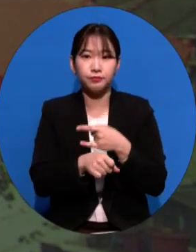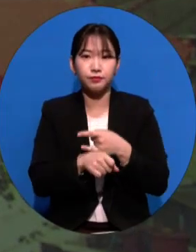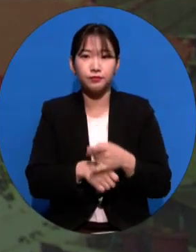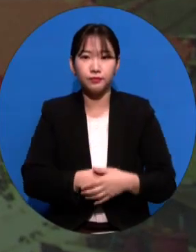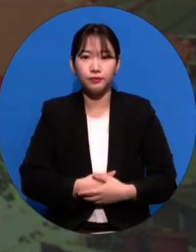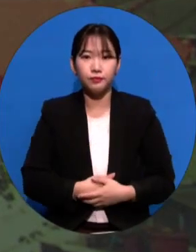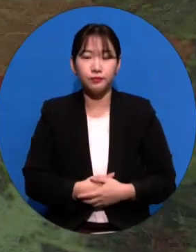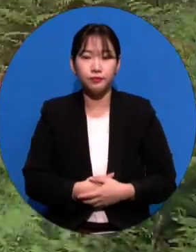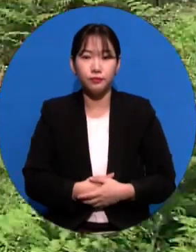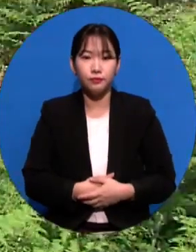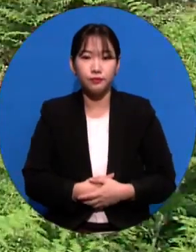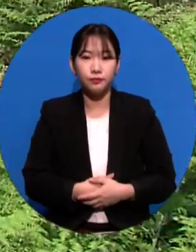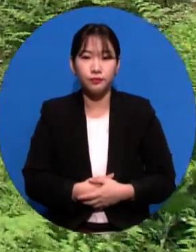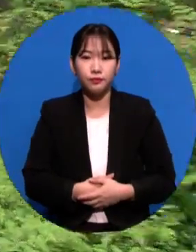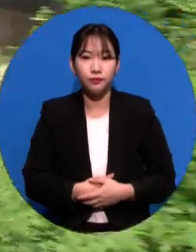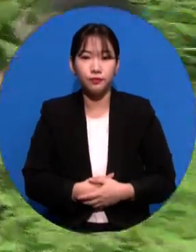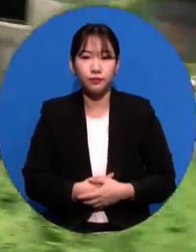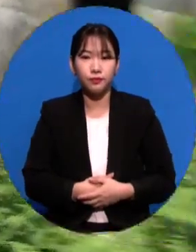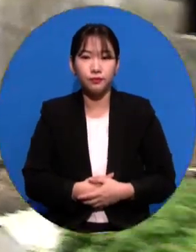기자입니다